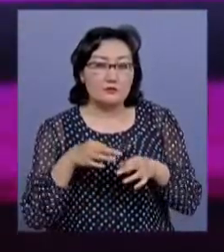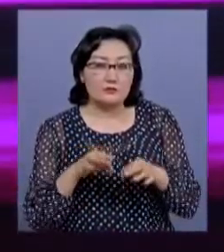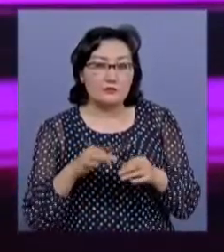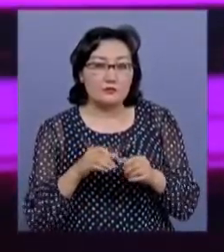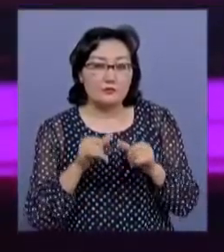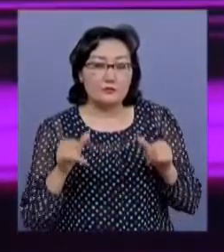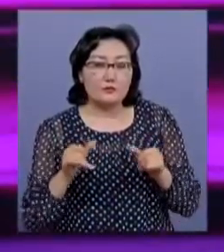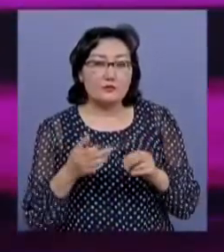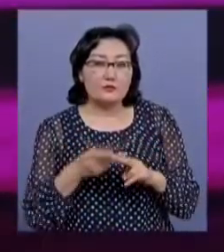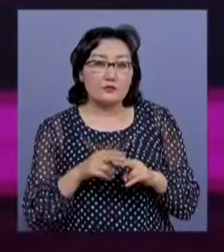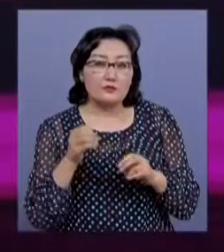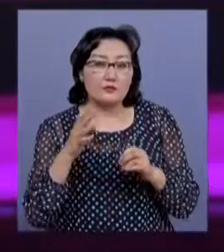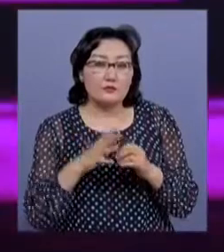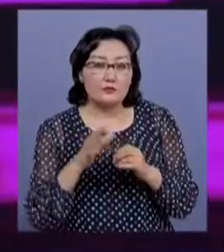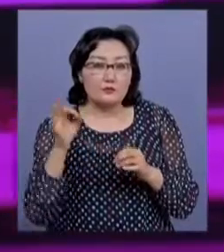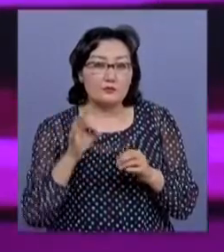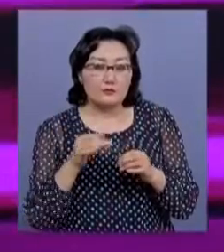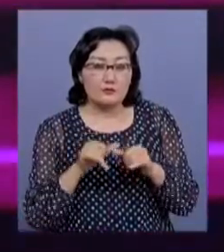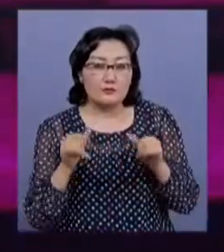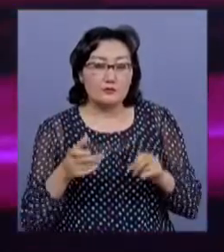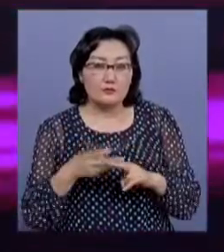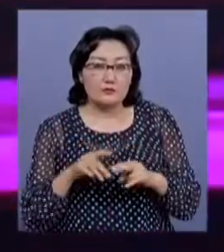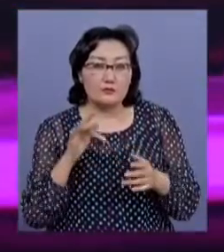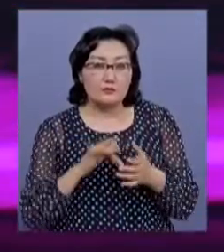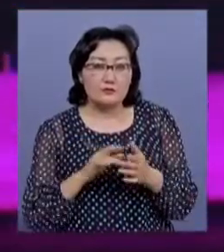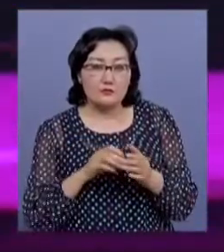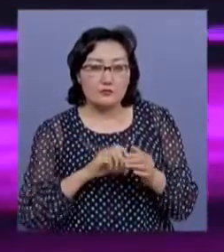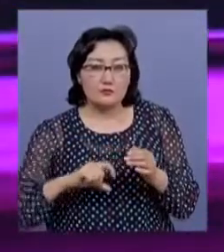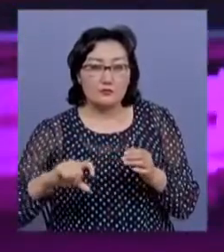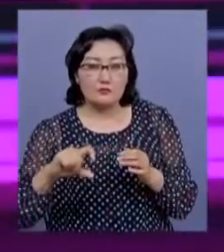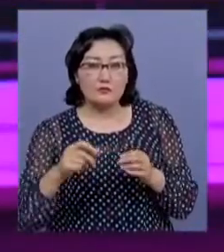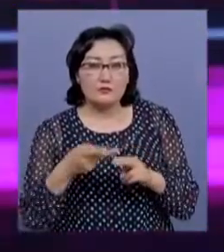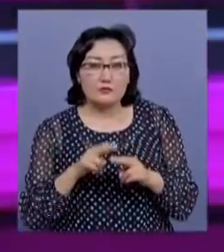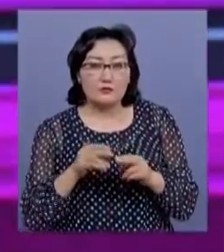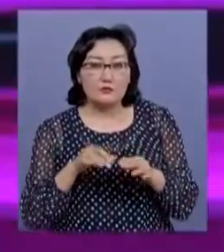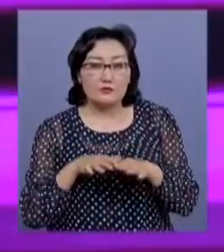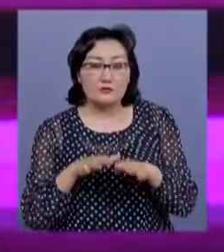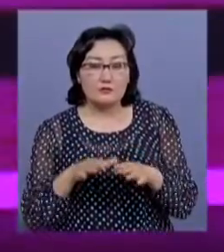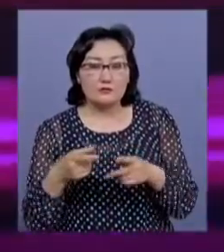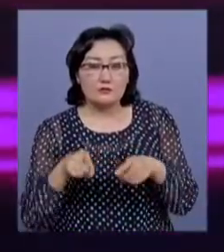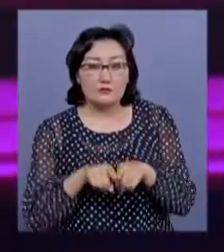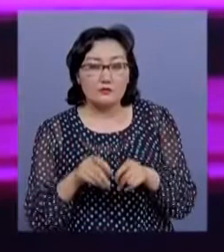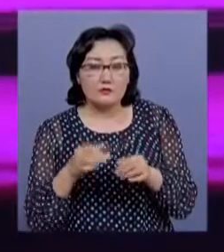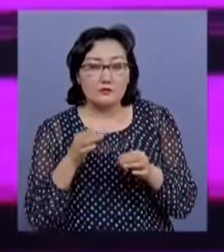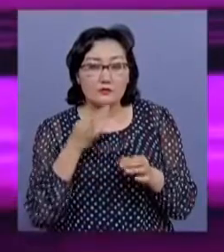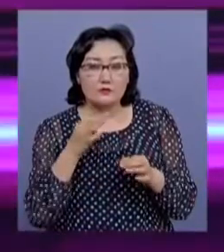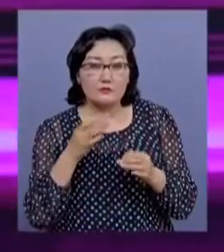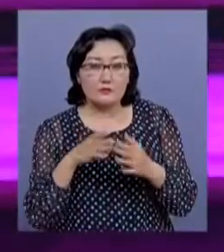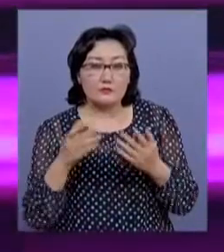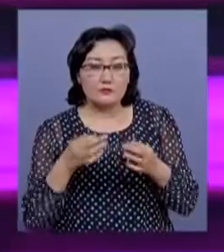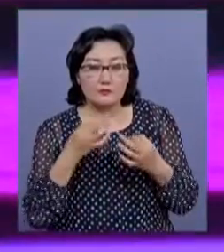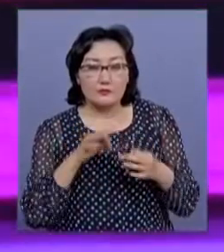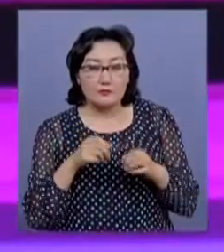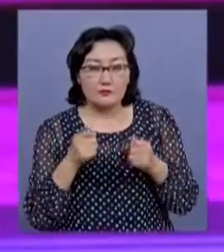қабілеті орташа есеппен 15%-ға артпақ. Ал қаланың батыс бағытына қарай эстакада бойымен жүретін көлік қозғалысы мерзімнен бұрын пайдалануға